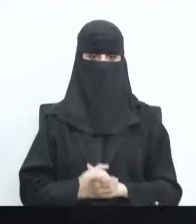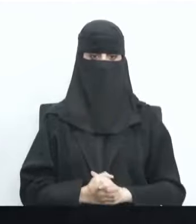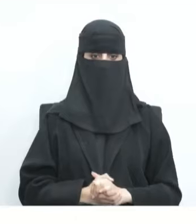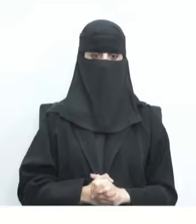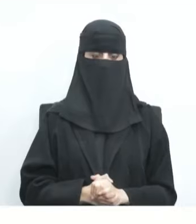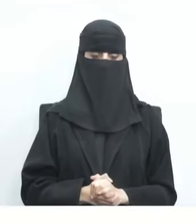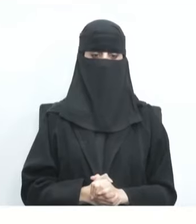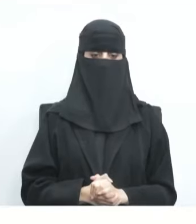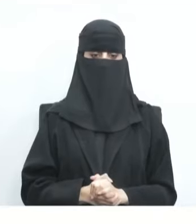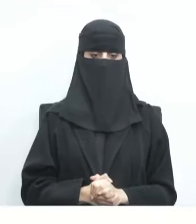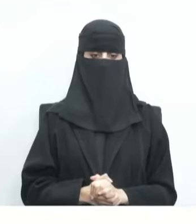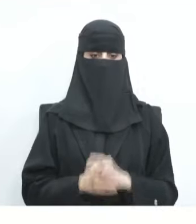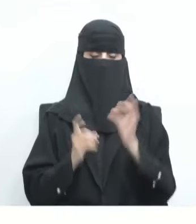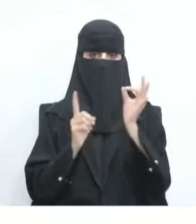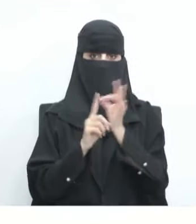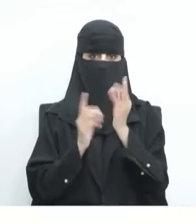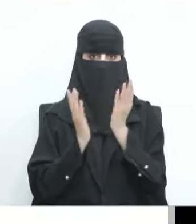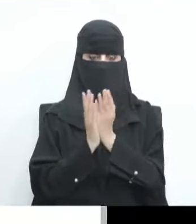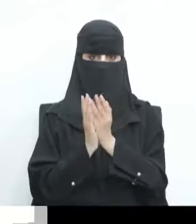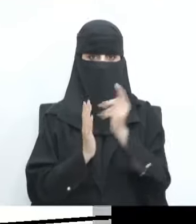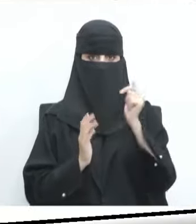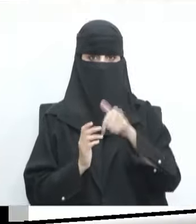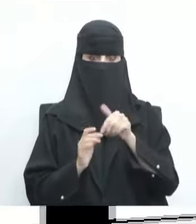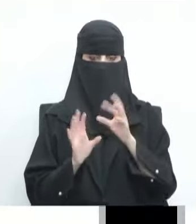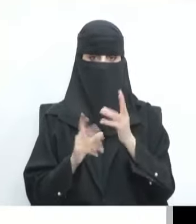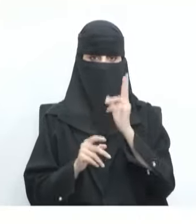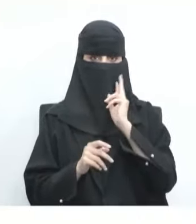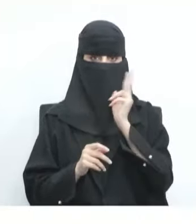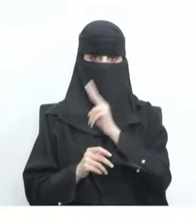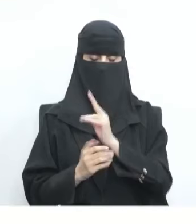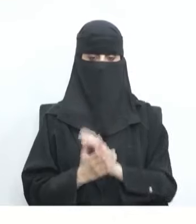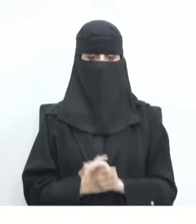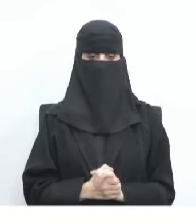وهي يهدف درسنا لهذا اليوم الى